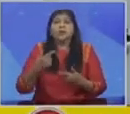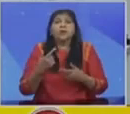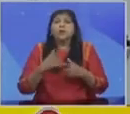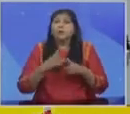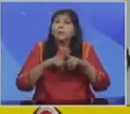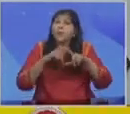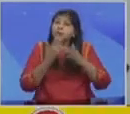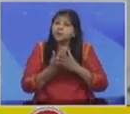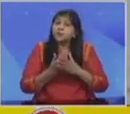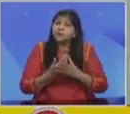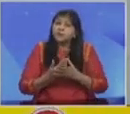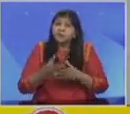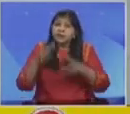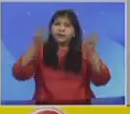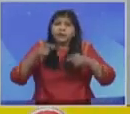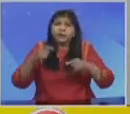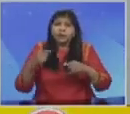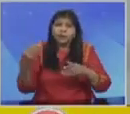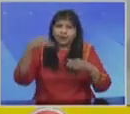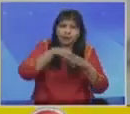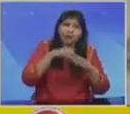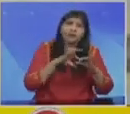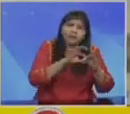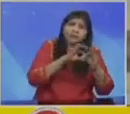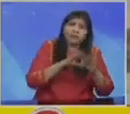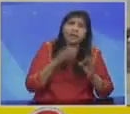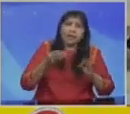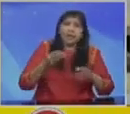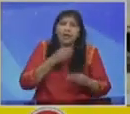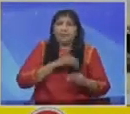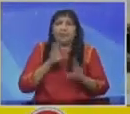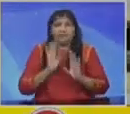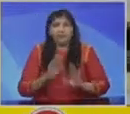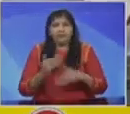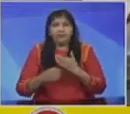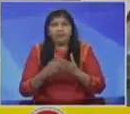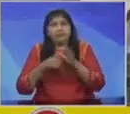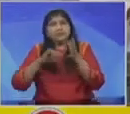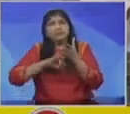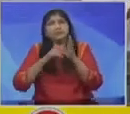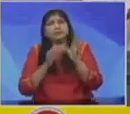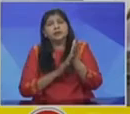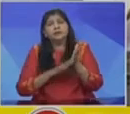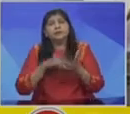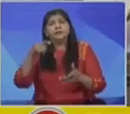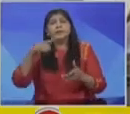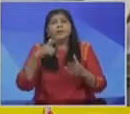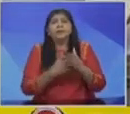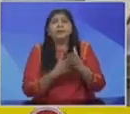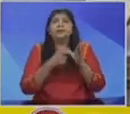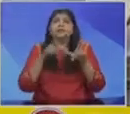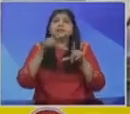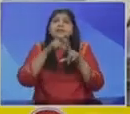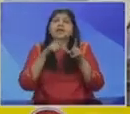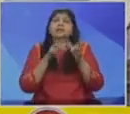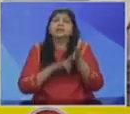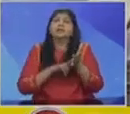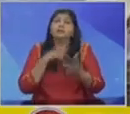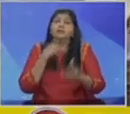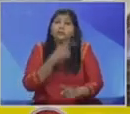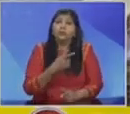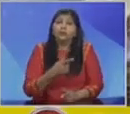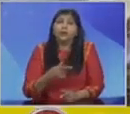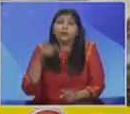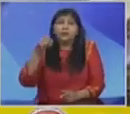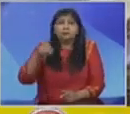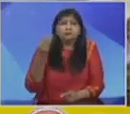ह्यूमन इंटरफियरेंस भी बहुत महत्वपूर्ण होता है। असम के श्री जादव पायेंग को ही देख लीजिए।